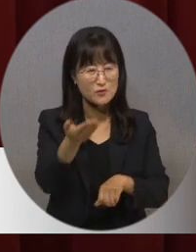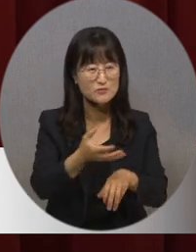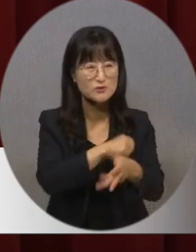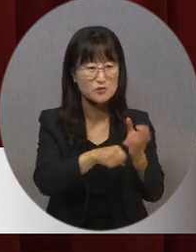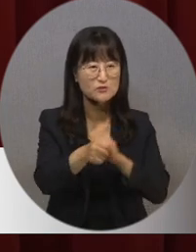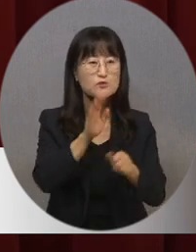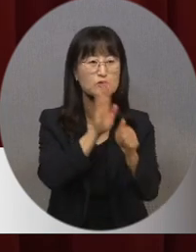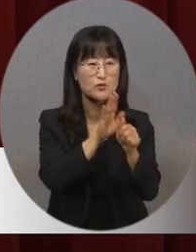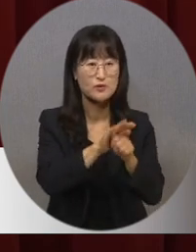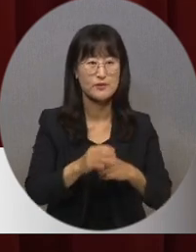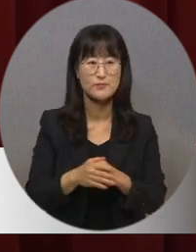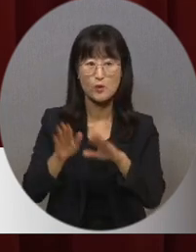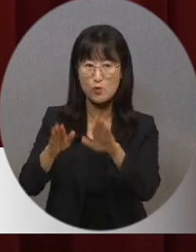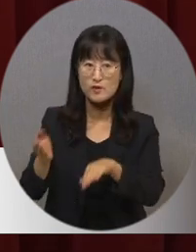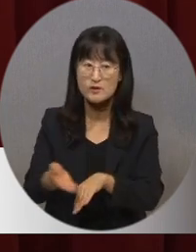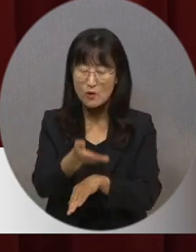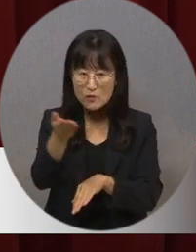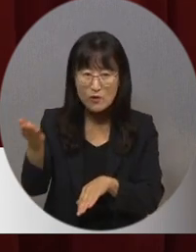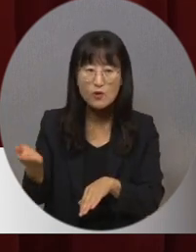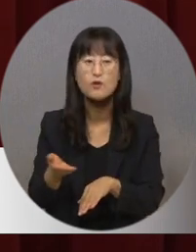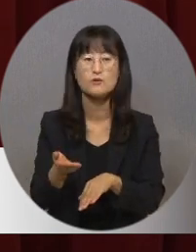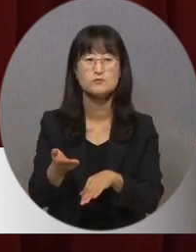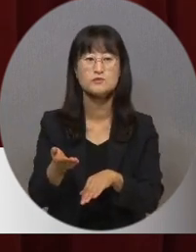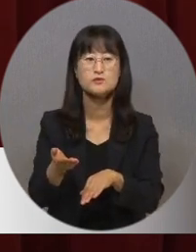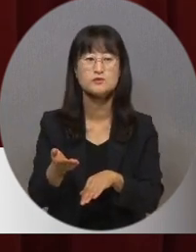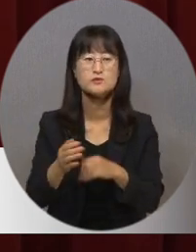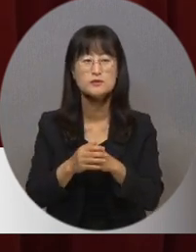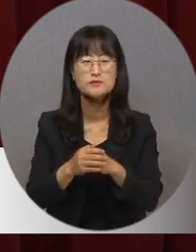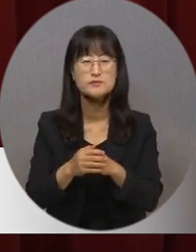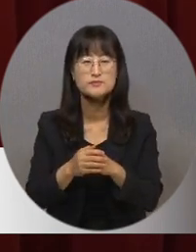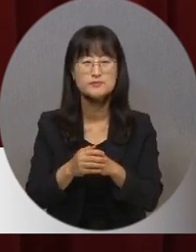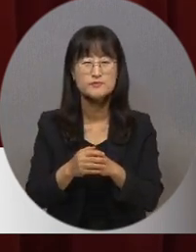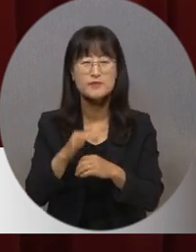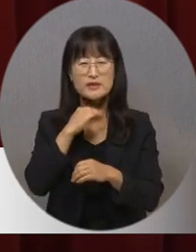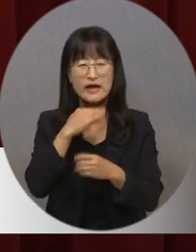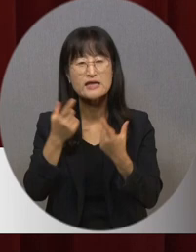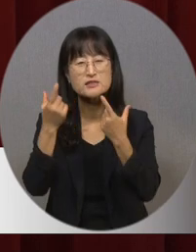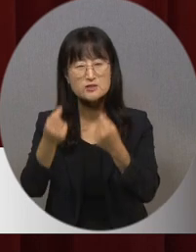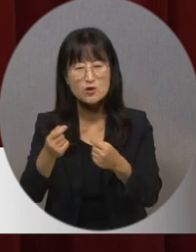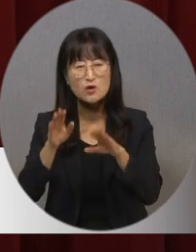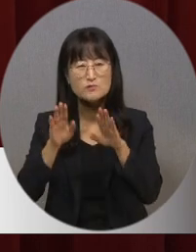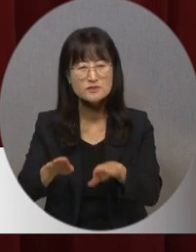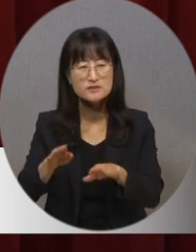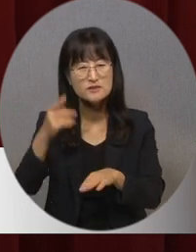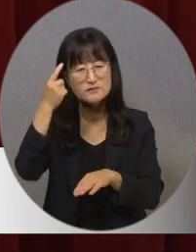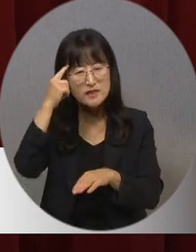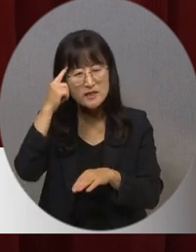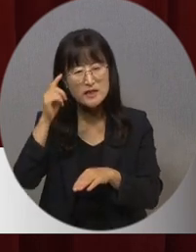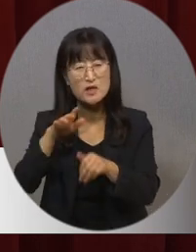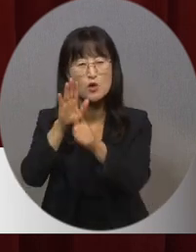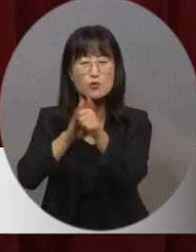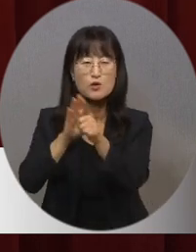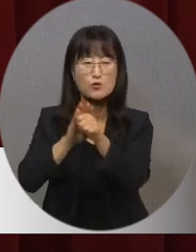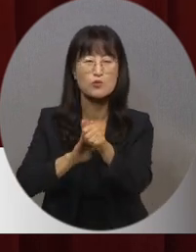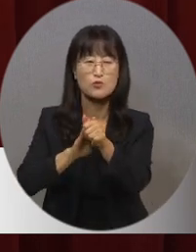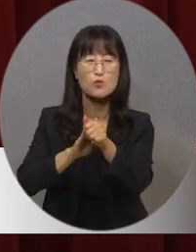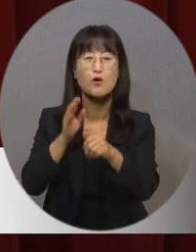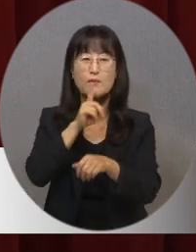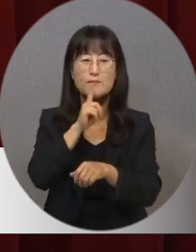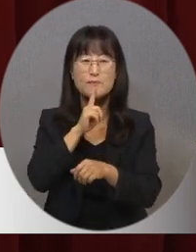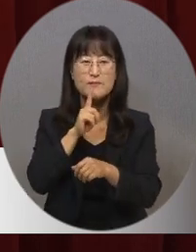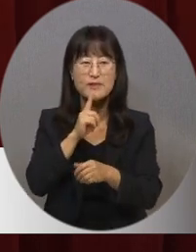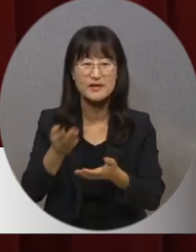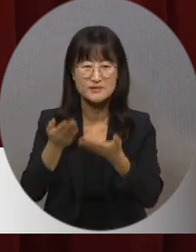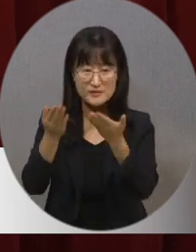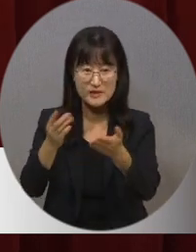오늘은 여러분의 날인 만큼 언제나 이곳을 생각했던 그 위로와 격려의 말을 내 옆에 사랑하는